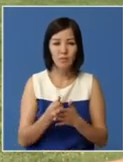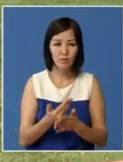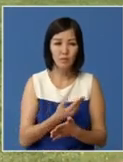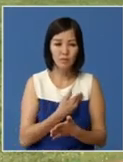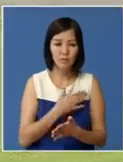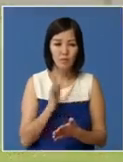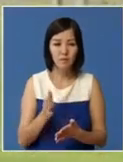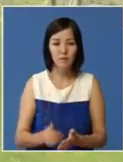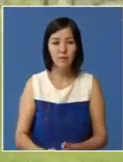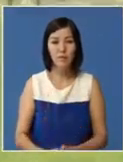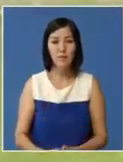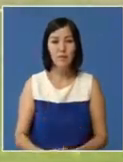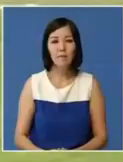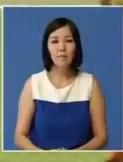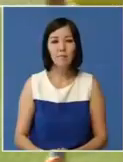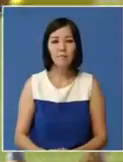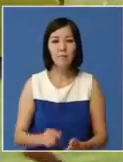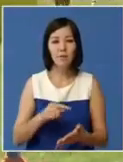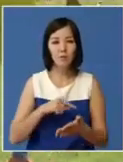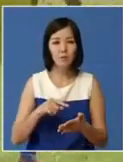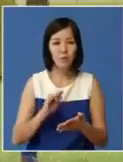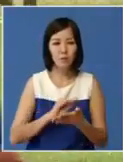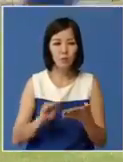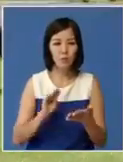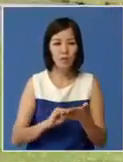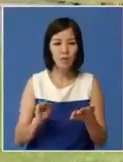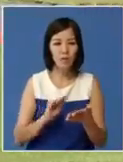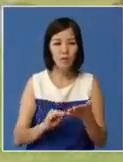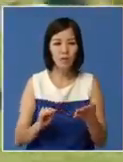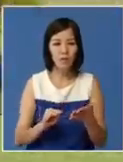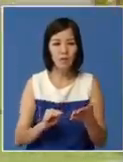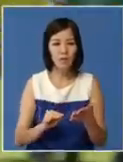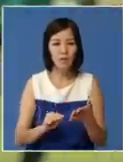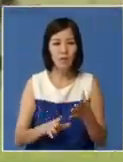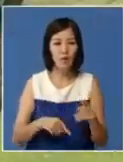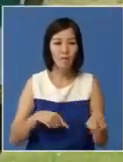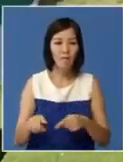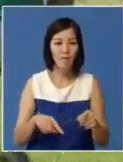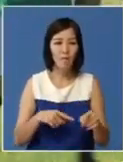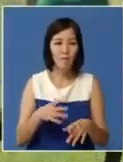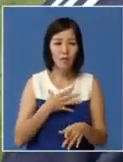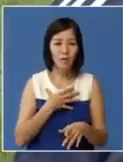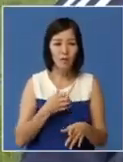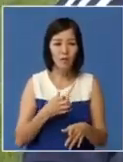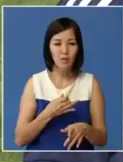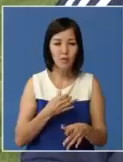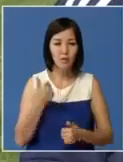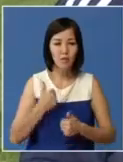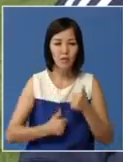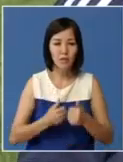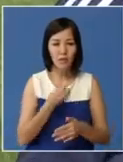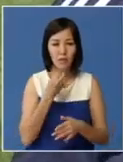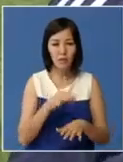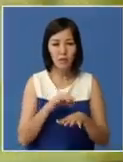көрсетуге тиіспіз. Қаламы қарымды журналистер футбол алаңында да шалымды екендіктерін көрсетті. Жарыс аса тартысты деңгейде